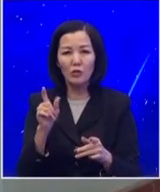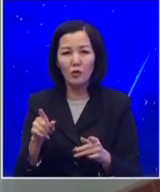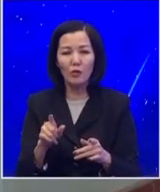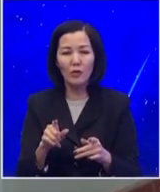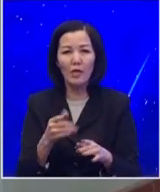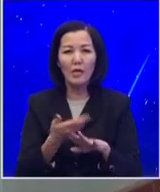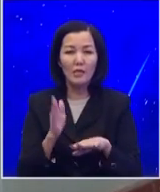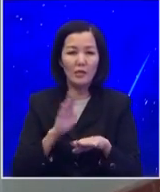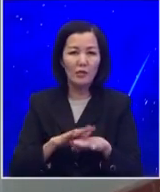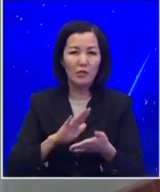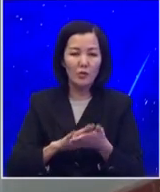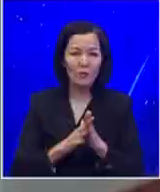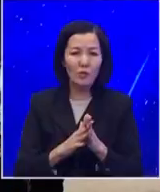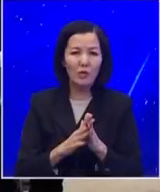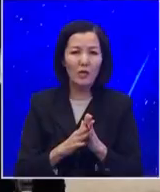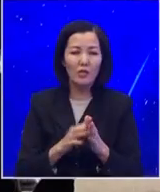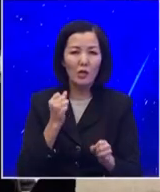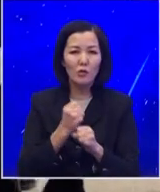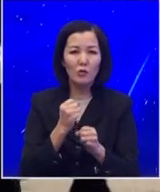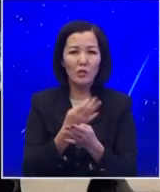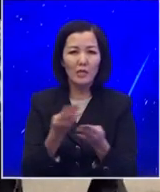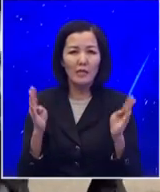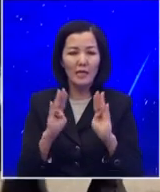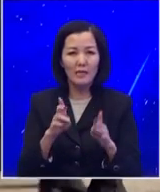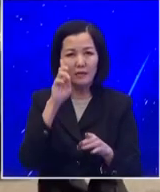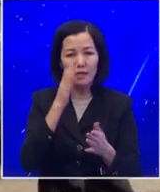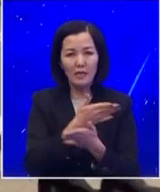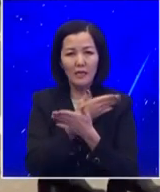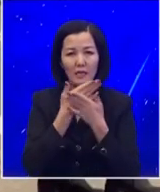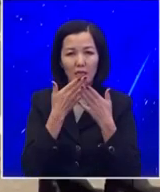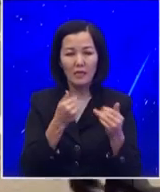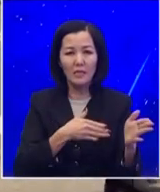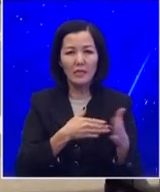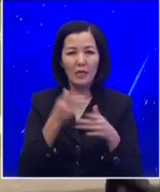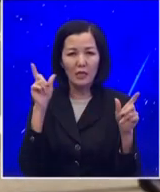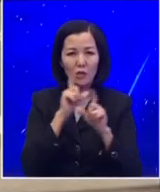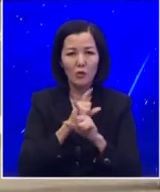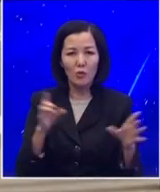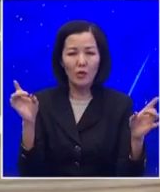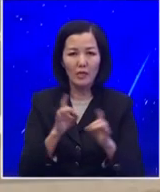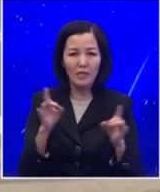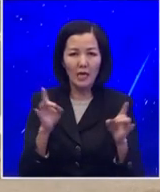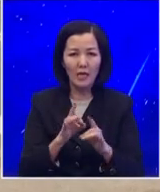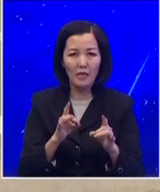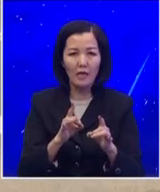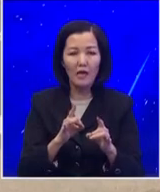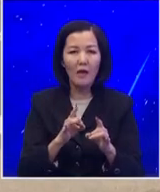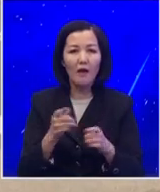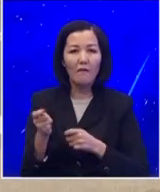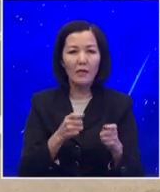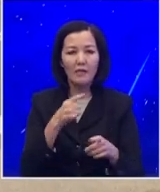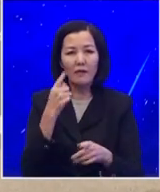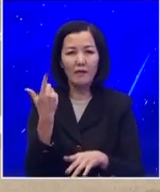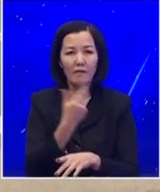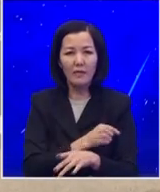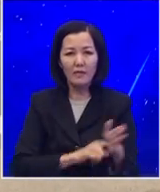тяжелую ситуацию, жесткой изоляции в стране нет. Закрыты только школы, рестораны и бары. Власти рассчитывают, что